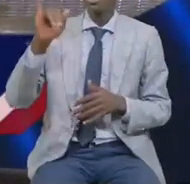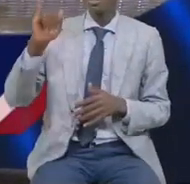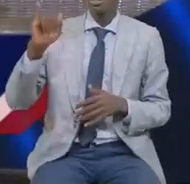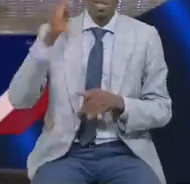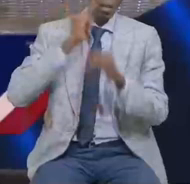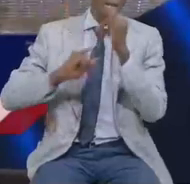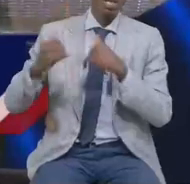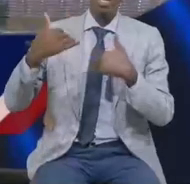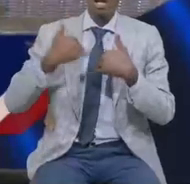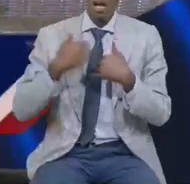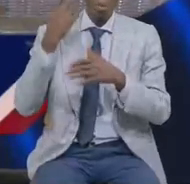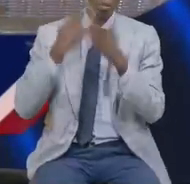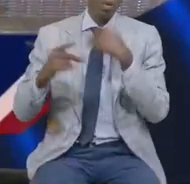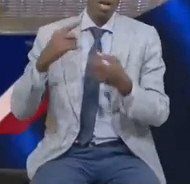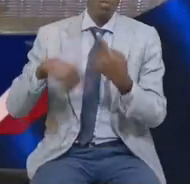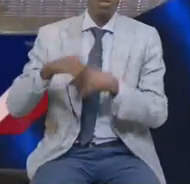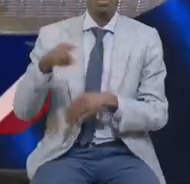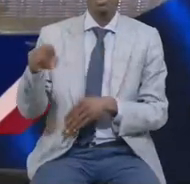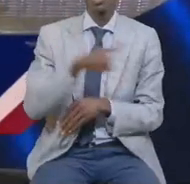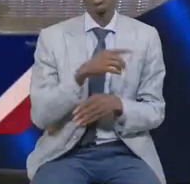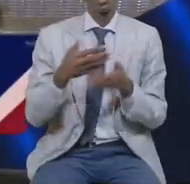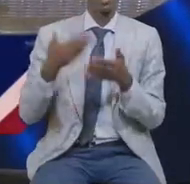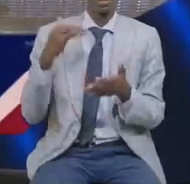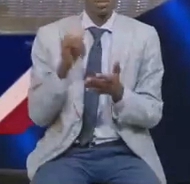sur vous, ainsi qu'il est écrit.